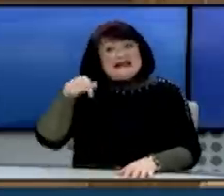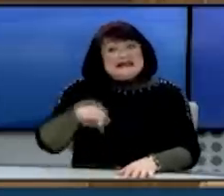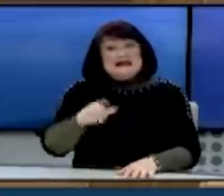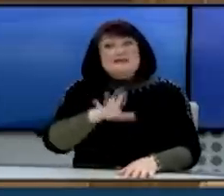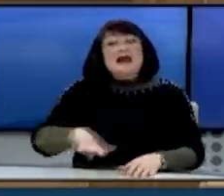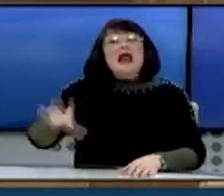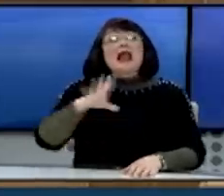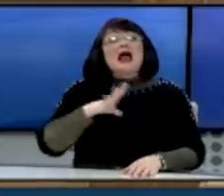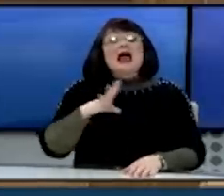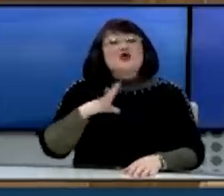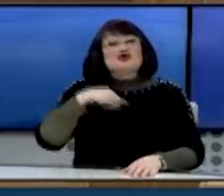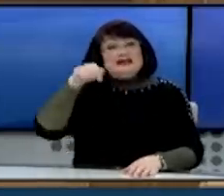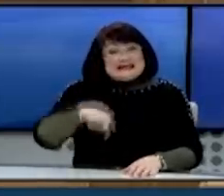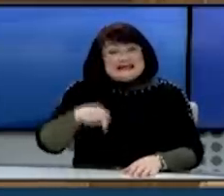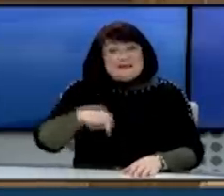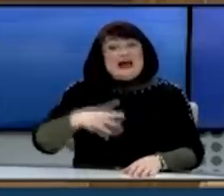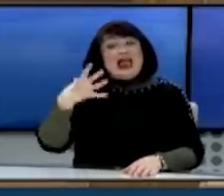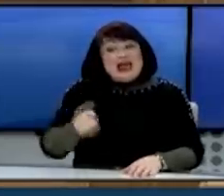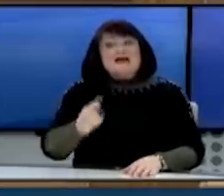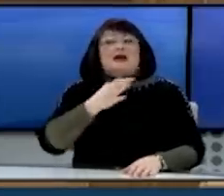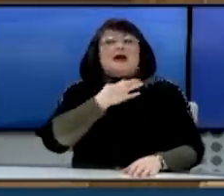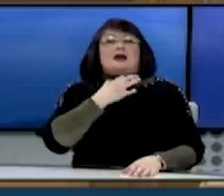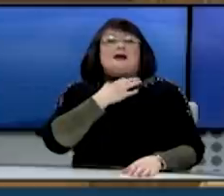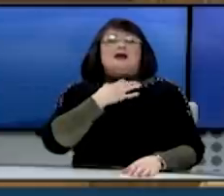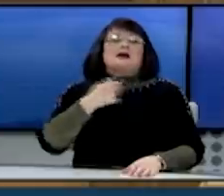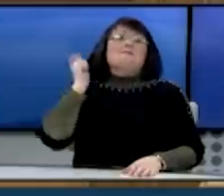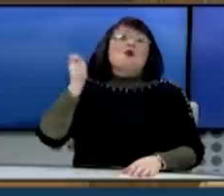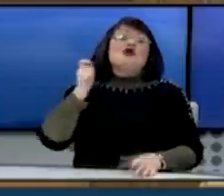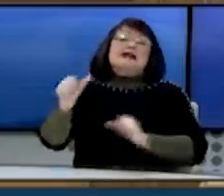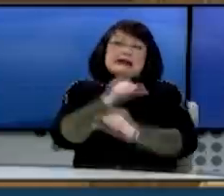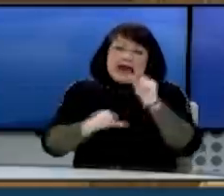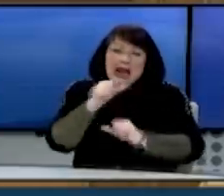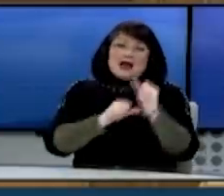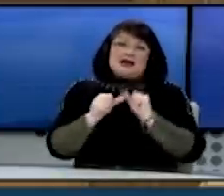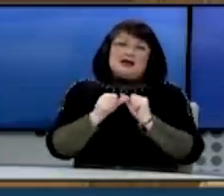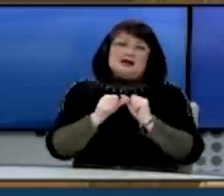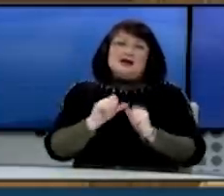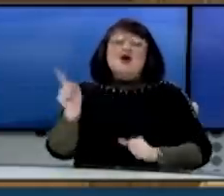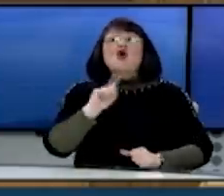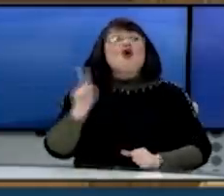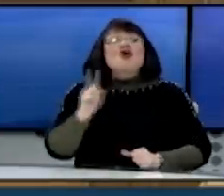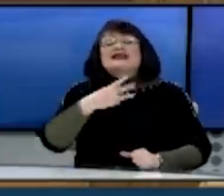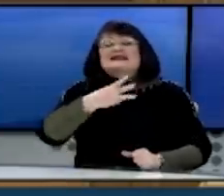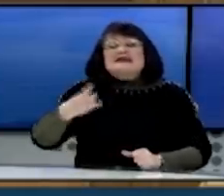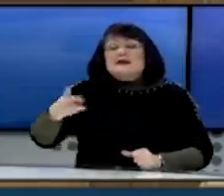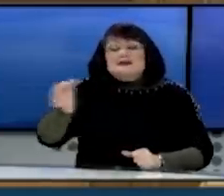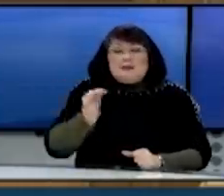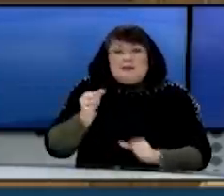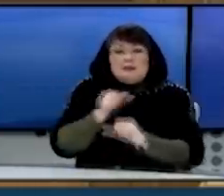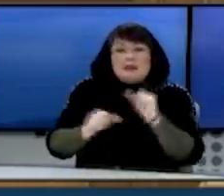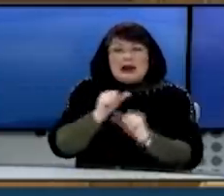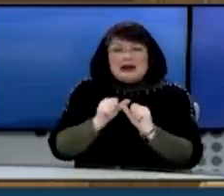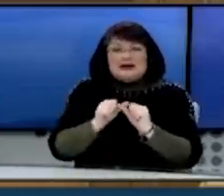λαός περισσότερο από ποτέ έχει ανάγκη την πολιτική αλλαγή. Όχι όμως αυτή που λέτε εσείς,